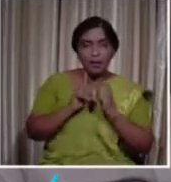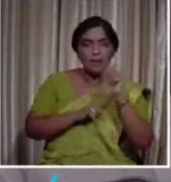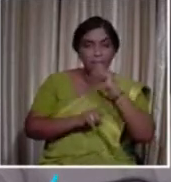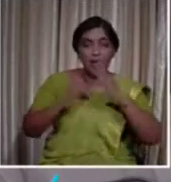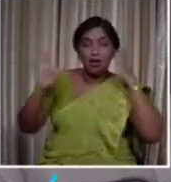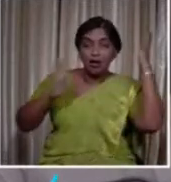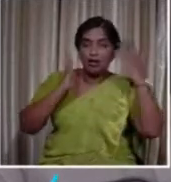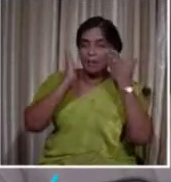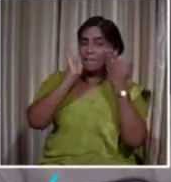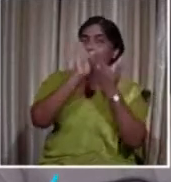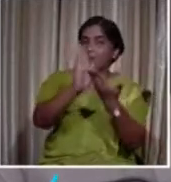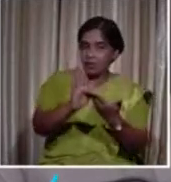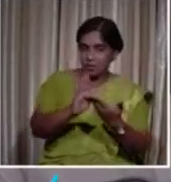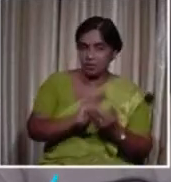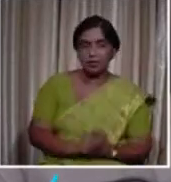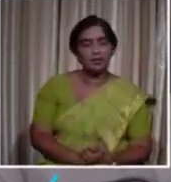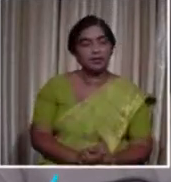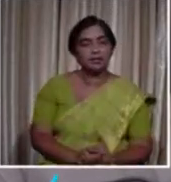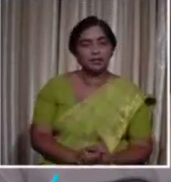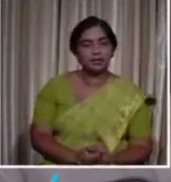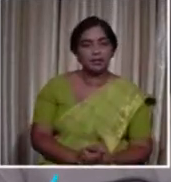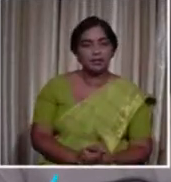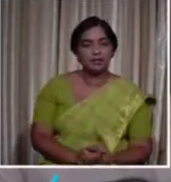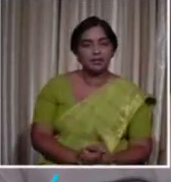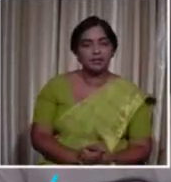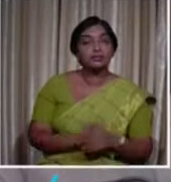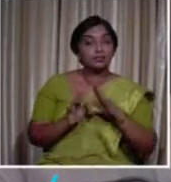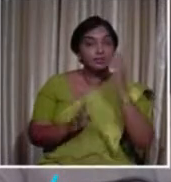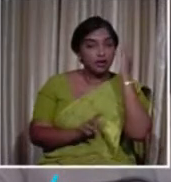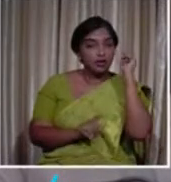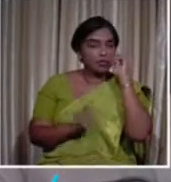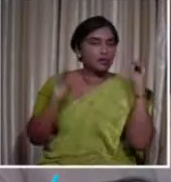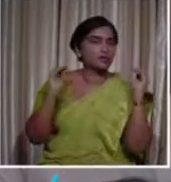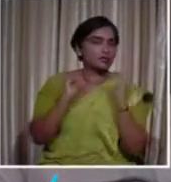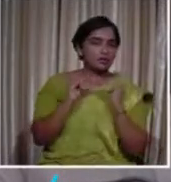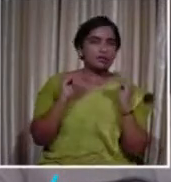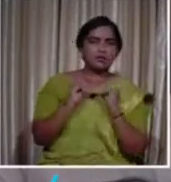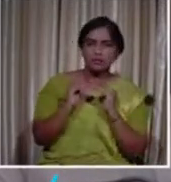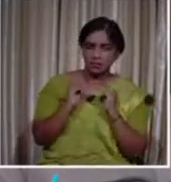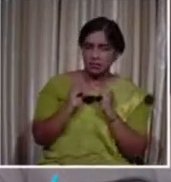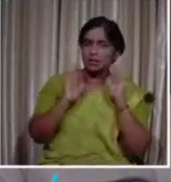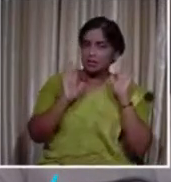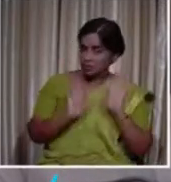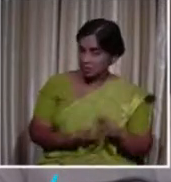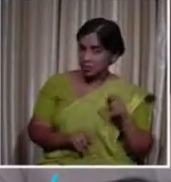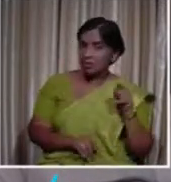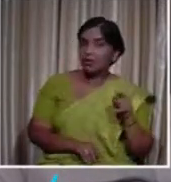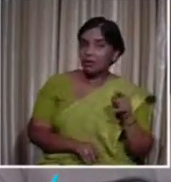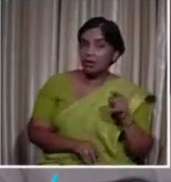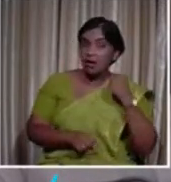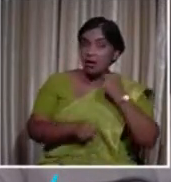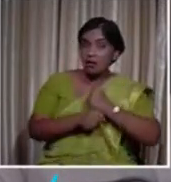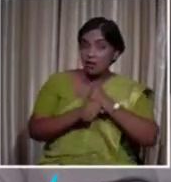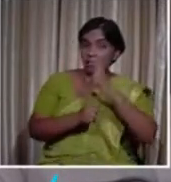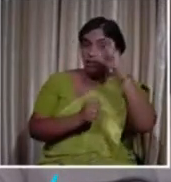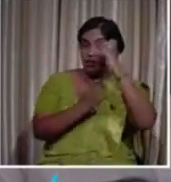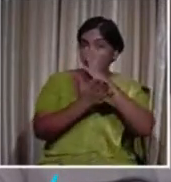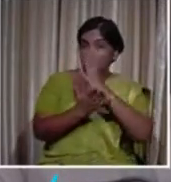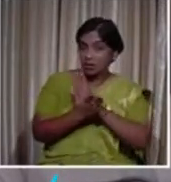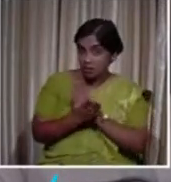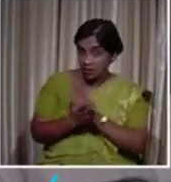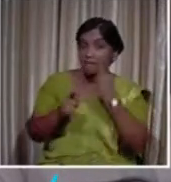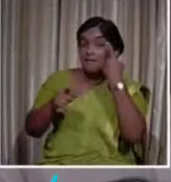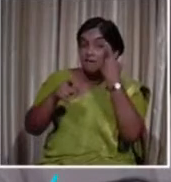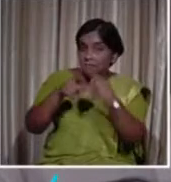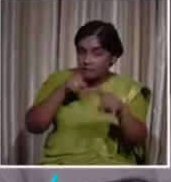लोकेट पेन्नला दुन्ना एवगेम स्त्री पुरुष समानात्मतावे तियेन्ने आंडुक्रम व्यवस्थावे